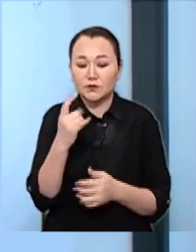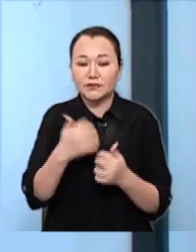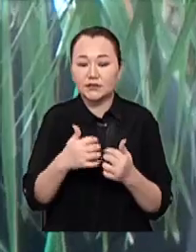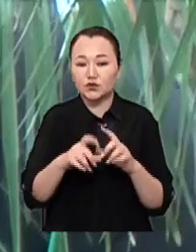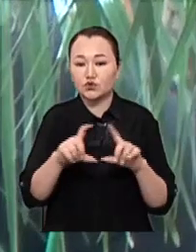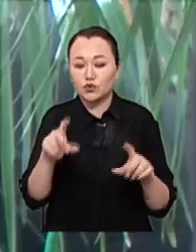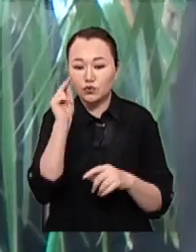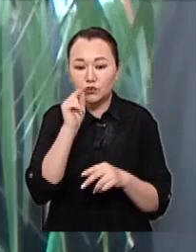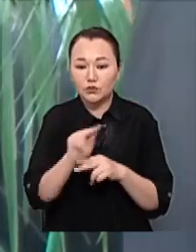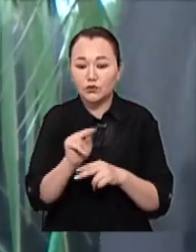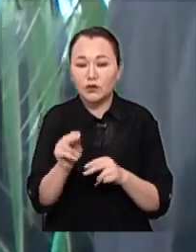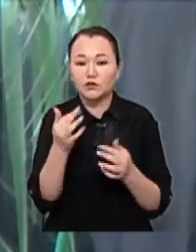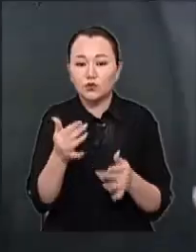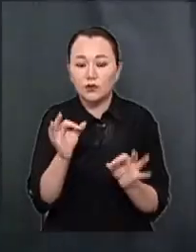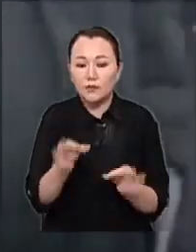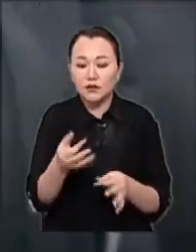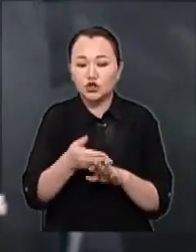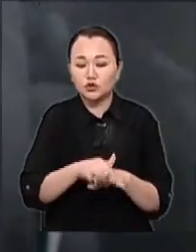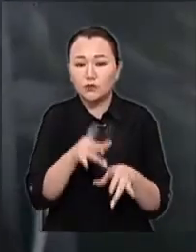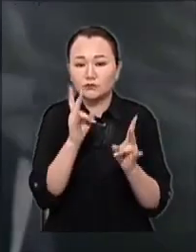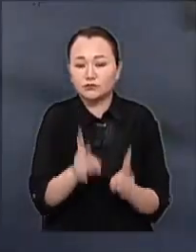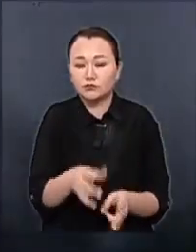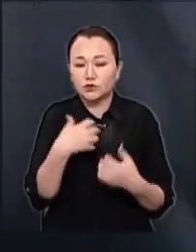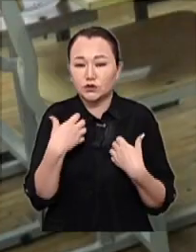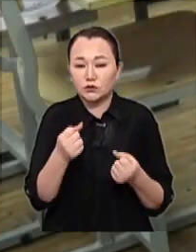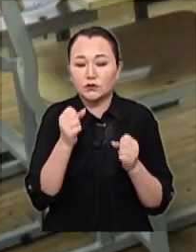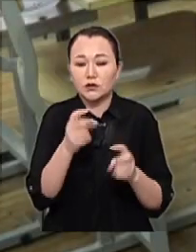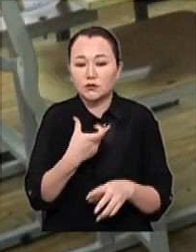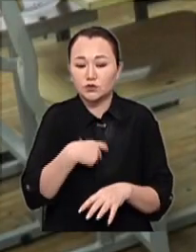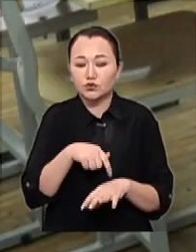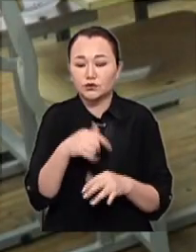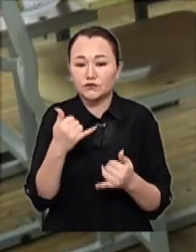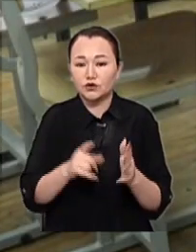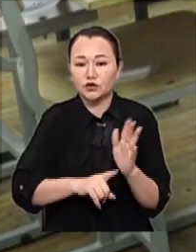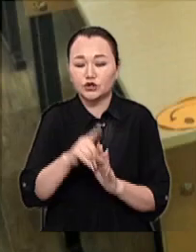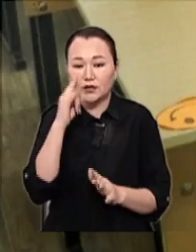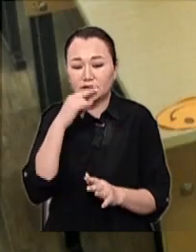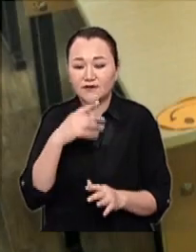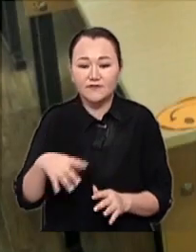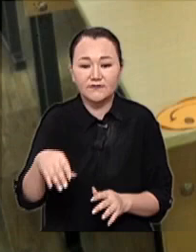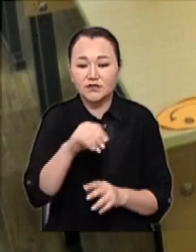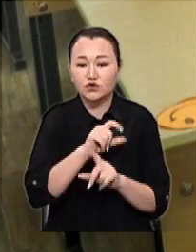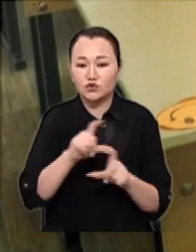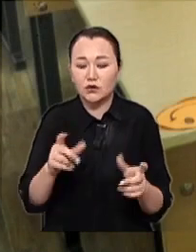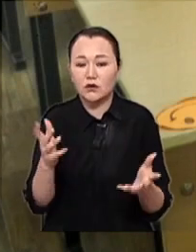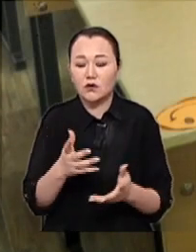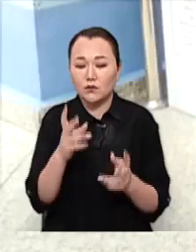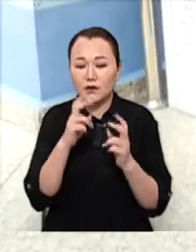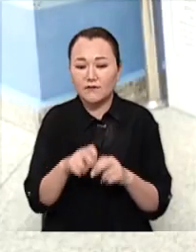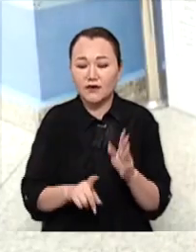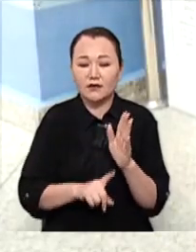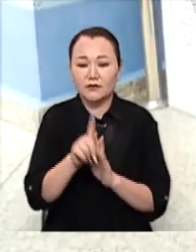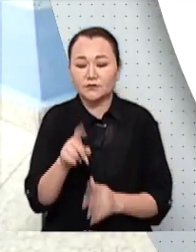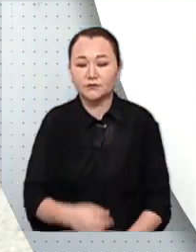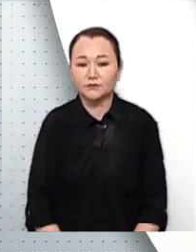мектепте окутуу канчалыктуу дурус? Ал ауыр жаракат алган балдардын ден соолугу калай? Бүгүннен баштап Казакстандын бардык мектебинде кандай текшерис